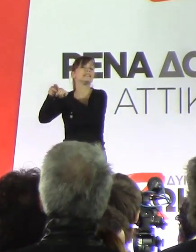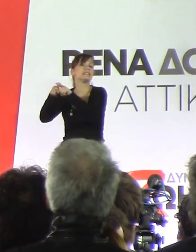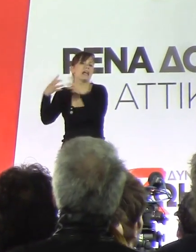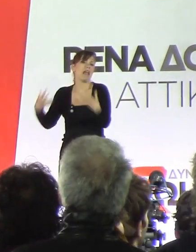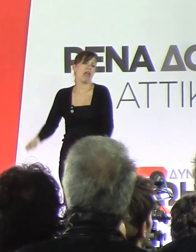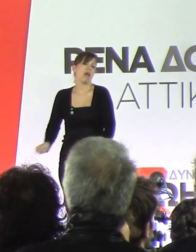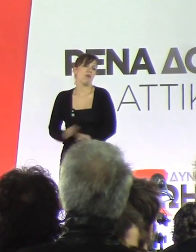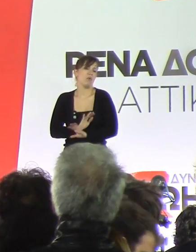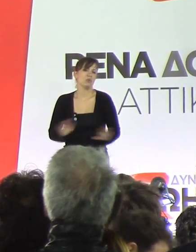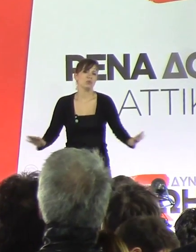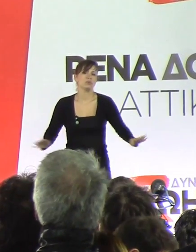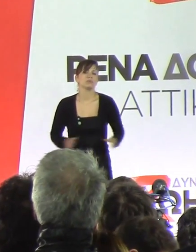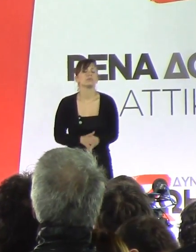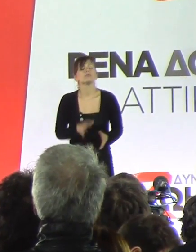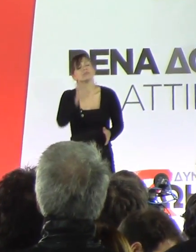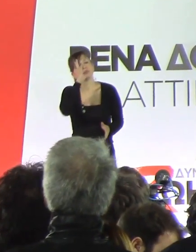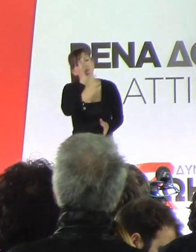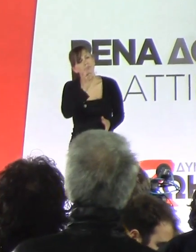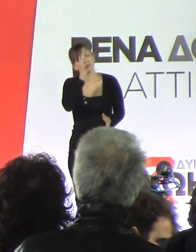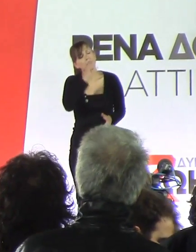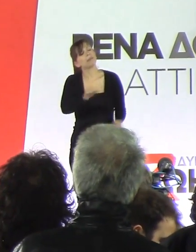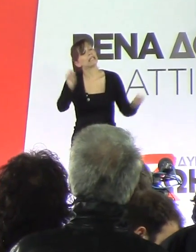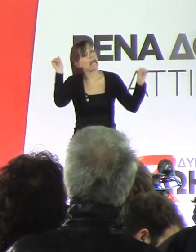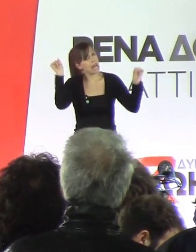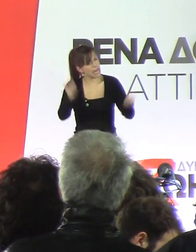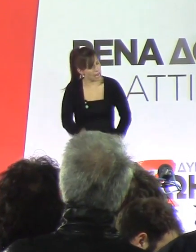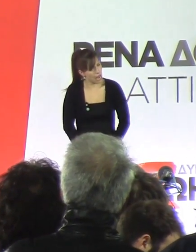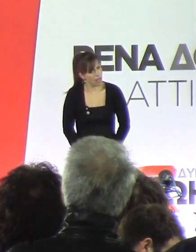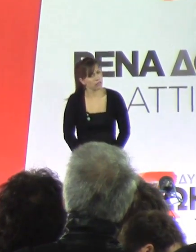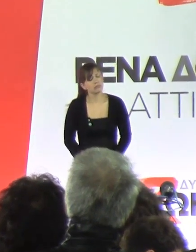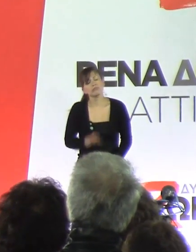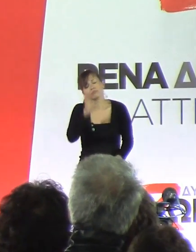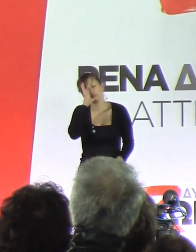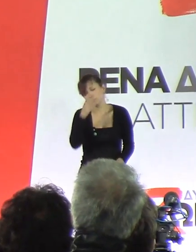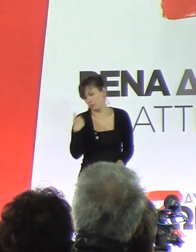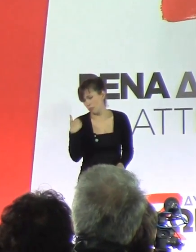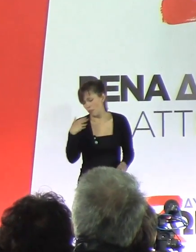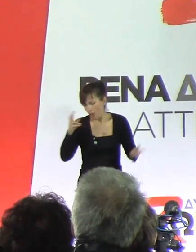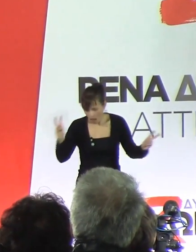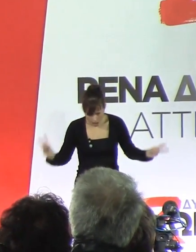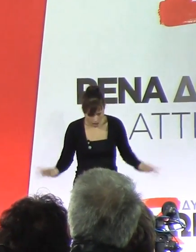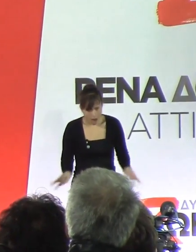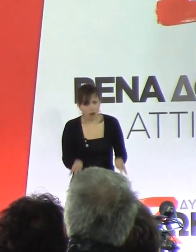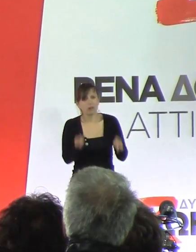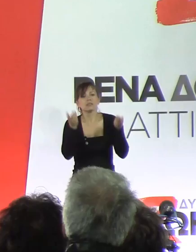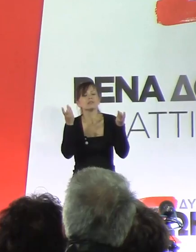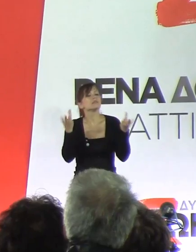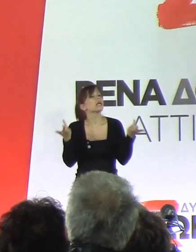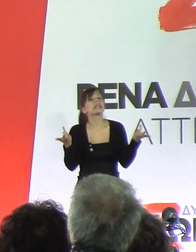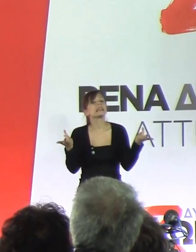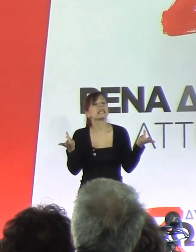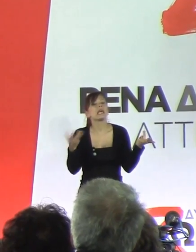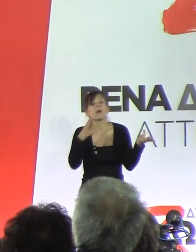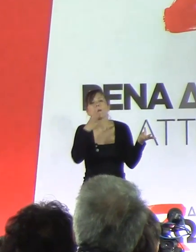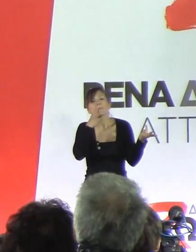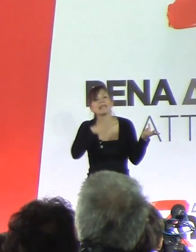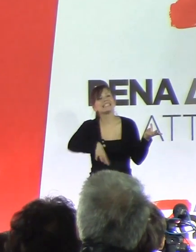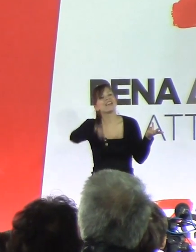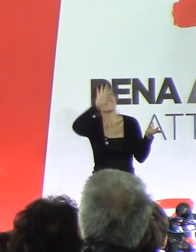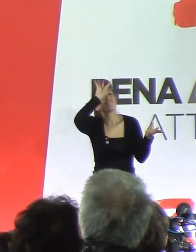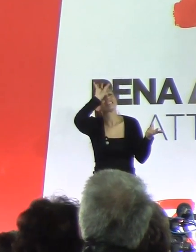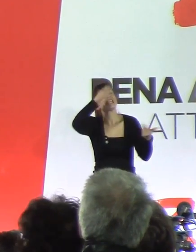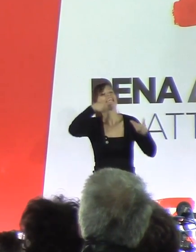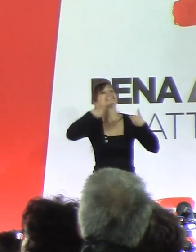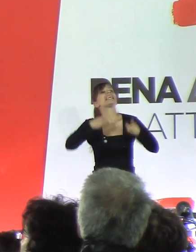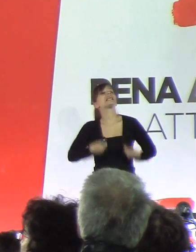μας. Και ναι, πράγματι, φίλες και φίλοι, αποδείχτηκε πια, ο βασιλιάς είναι γυμνός,